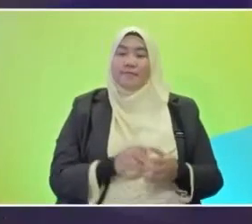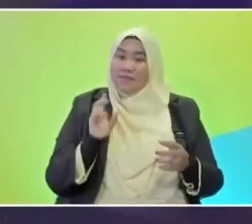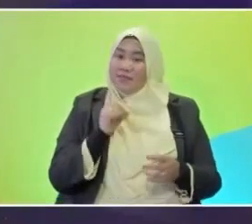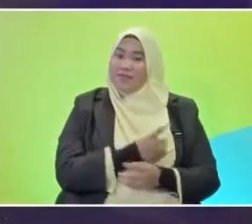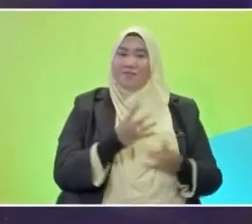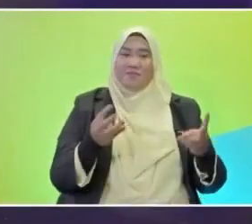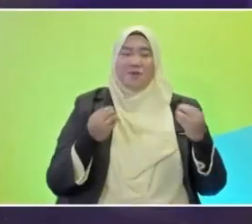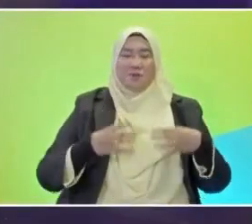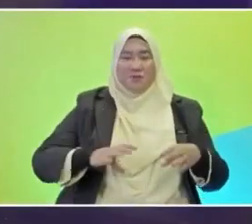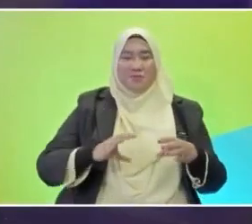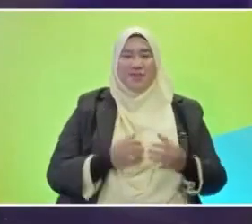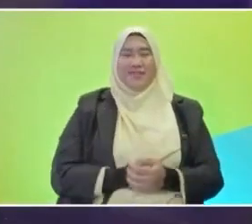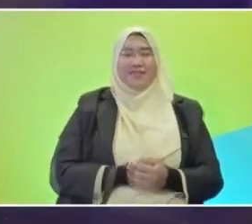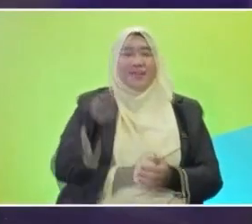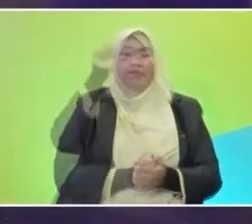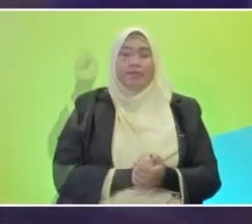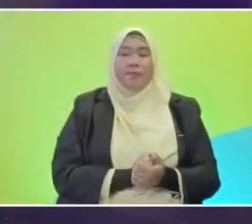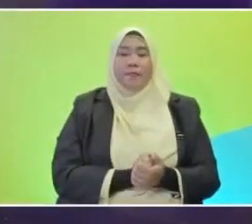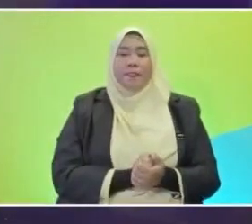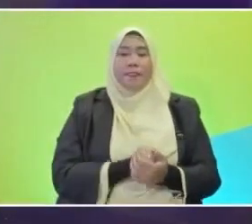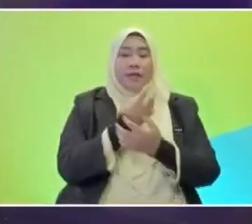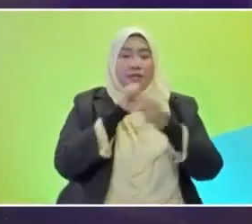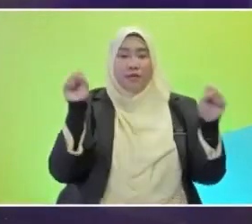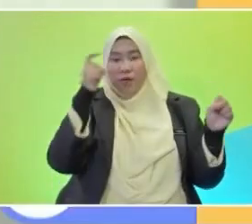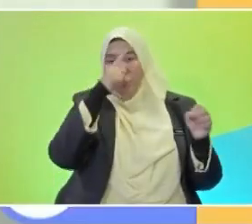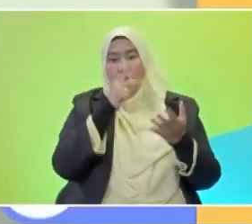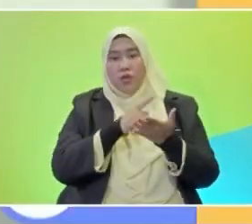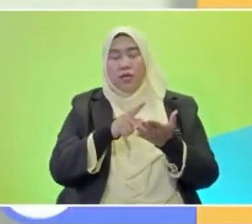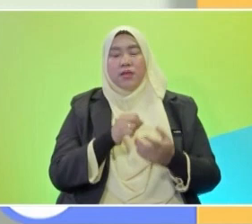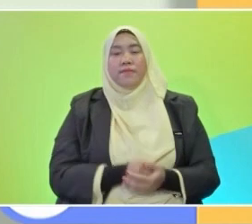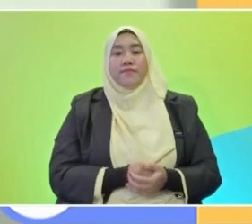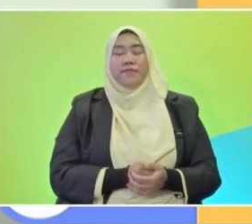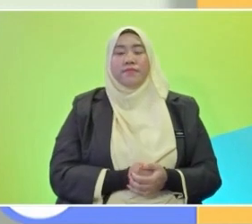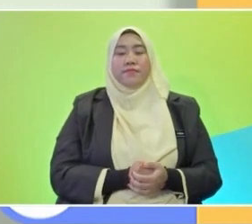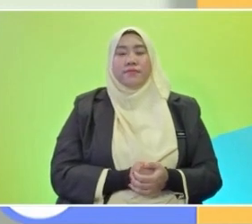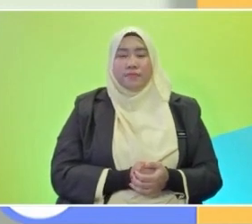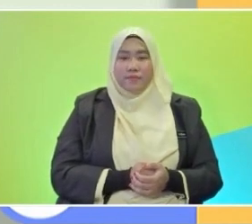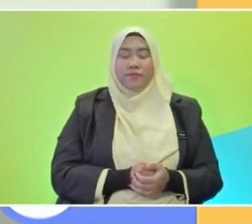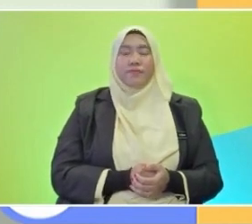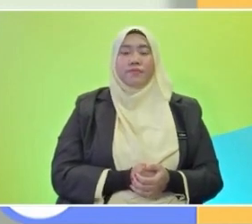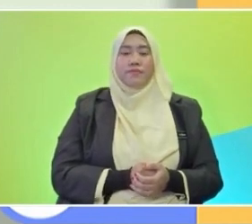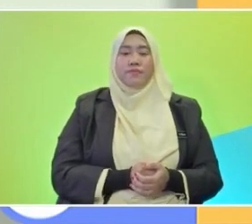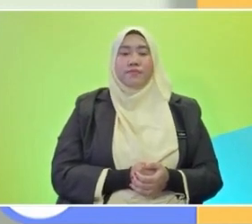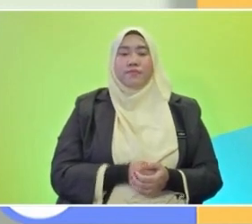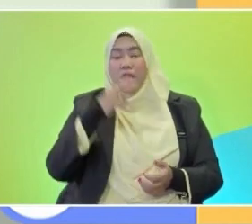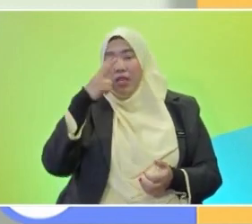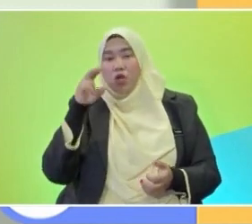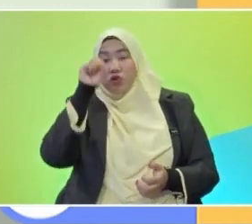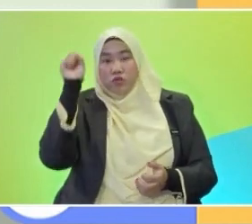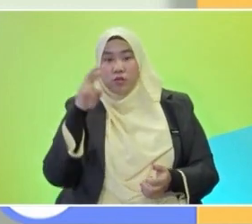soalnya Oh ini soalnya Oke soalnya yang pertama 31.603 bagi dengan 13